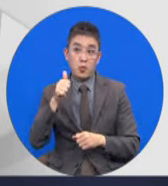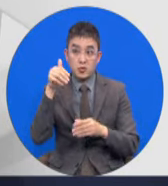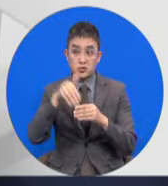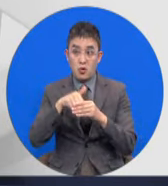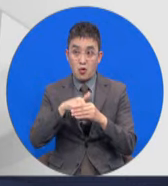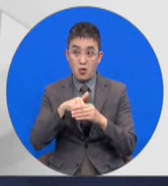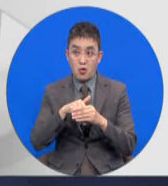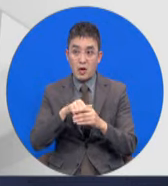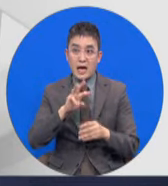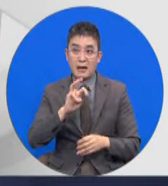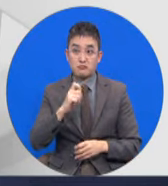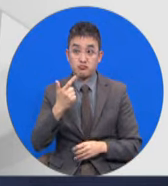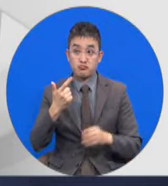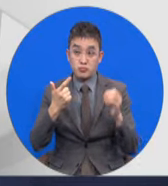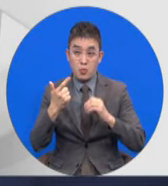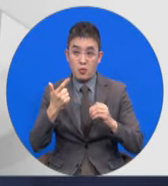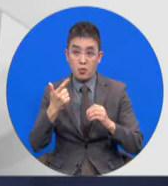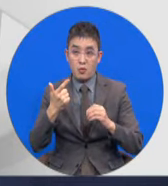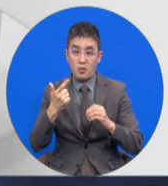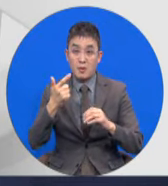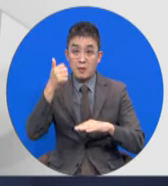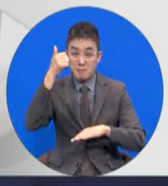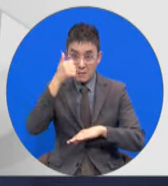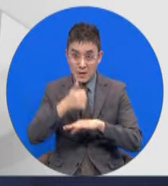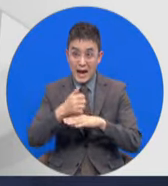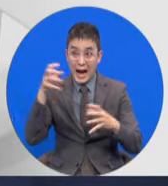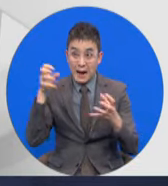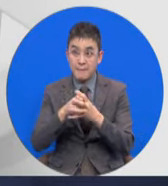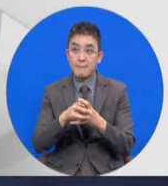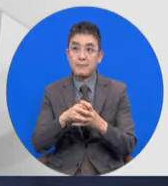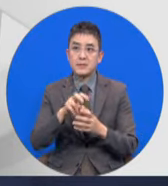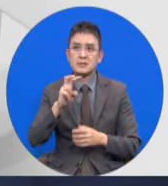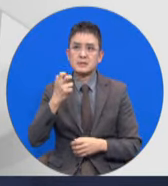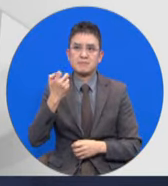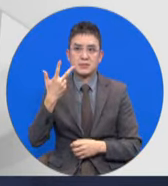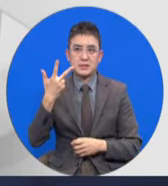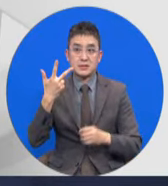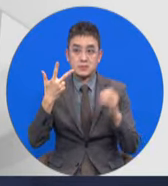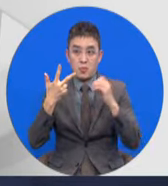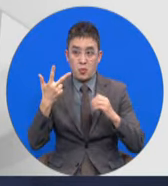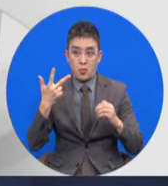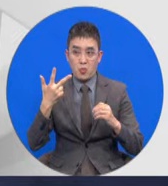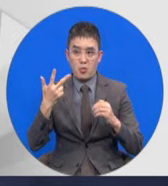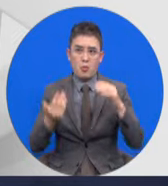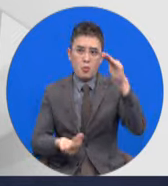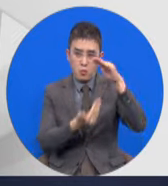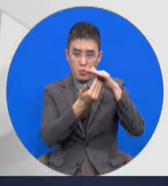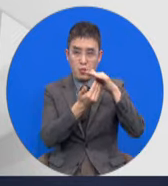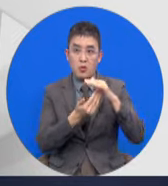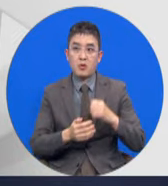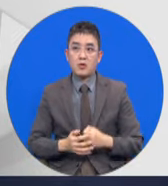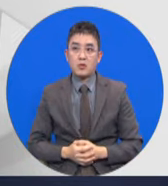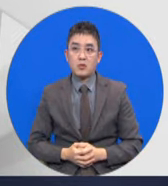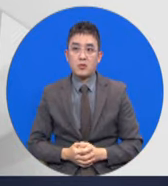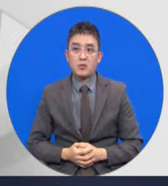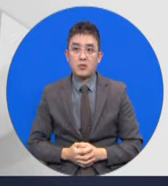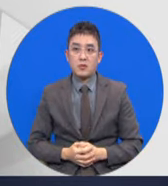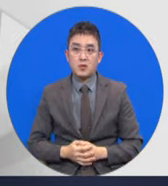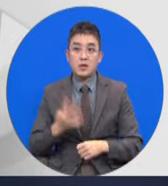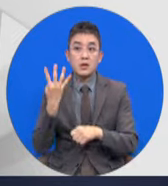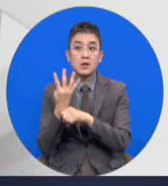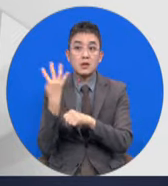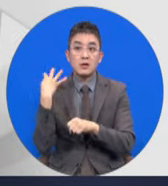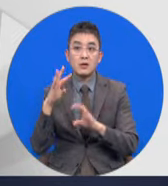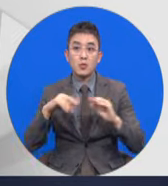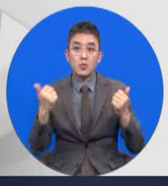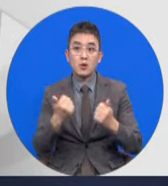77.1%였습니다. 무려. 상당히 이제 최종 투표율이 높았고 사전 투표율도 역대 최고치에 가까웠죠. 지난 총선, 4년 전 총선 때는